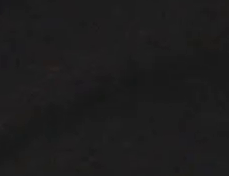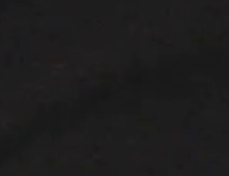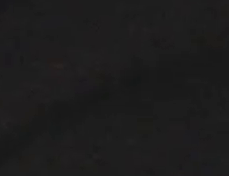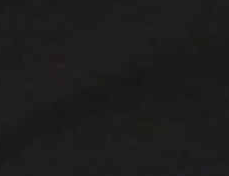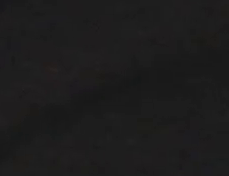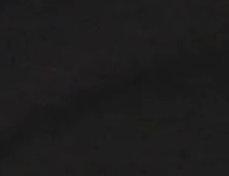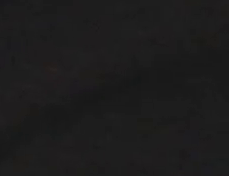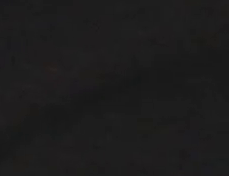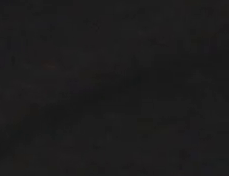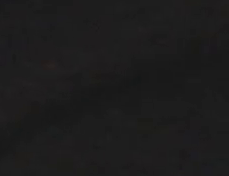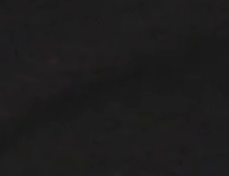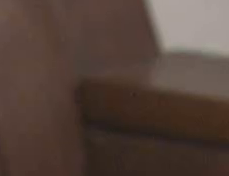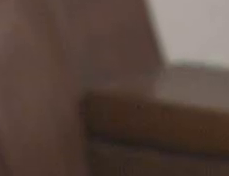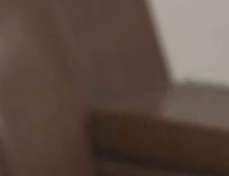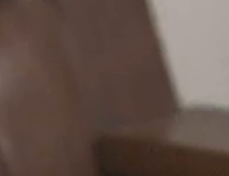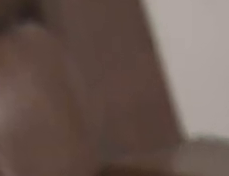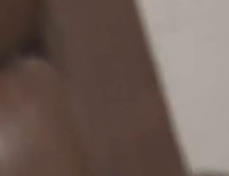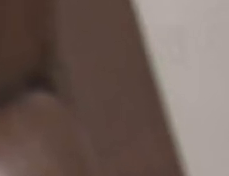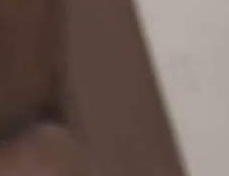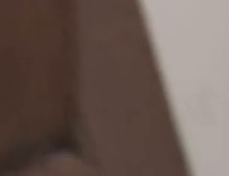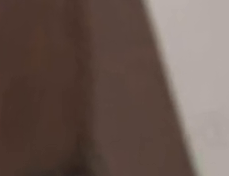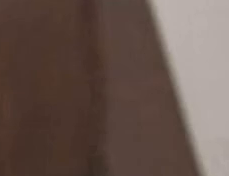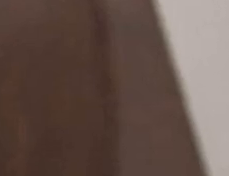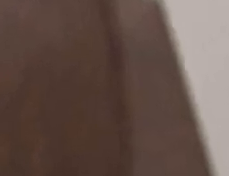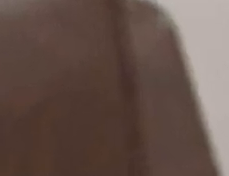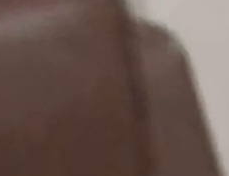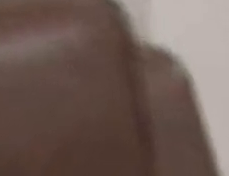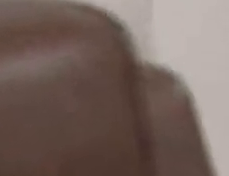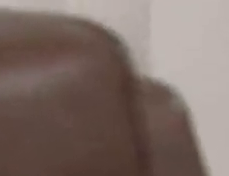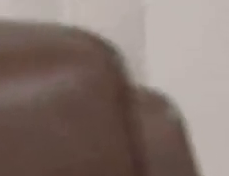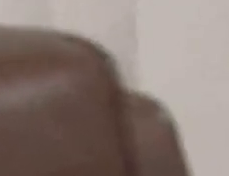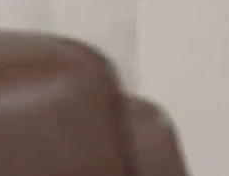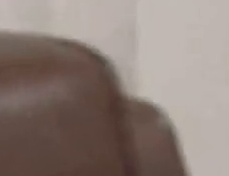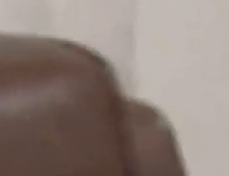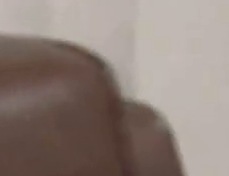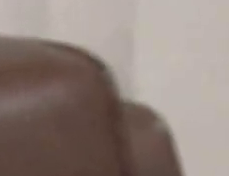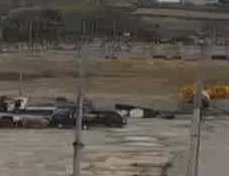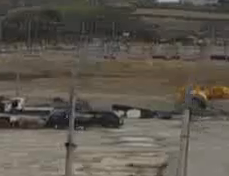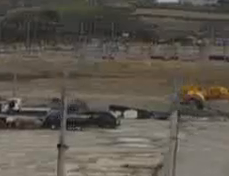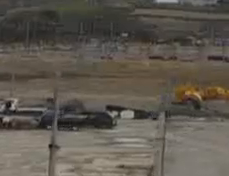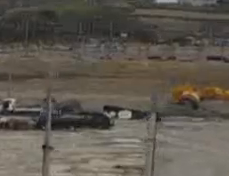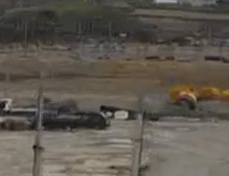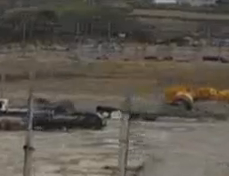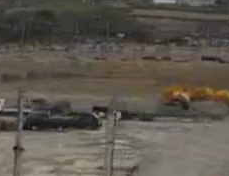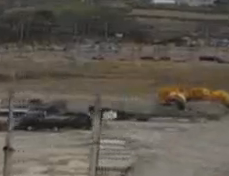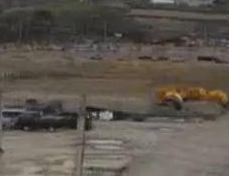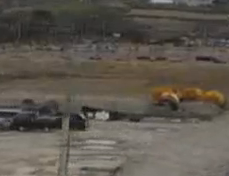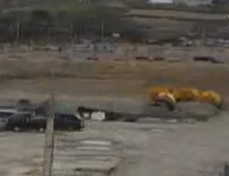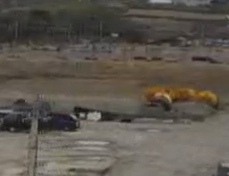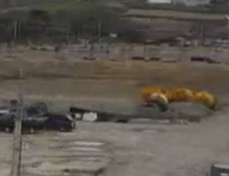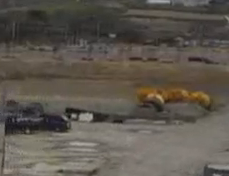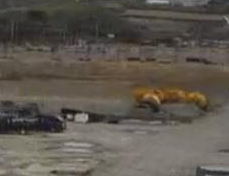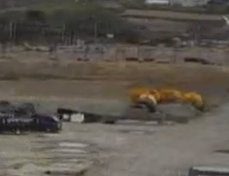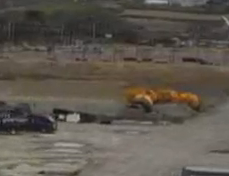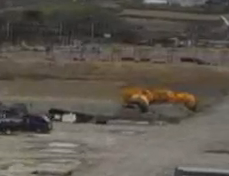고발 경고장을 보낸 단체는 앞으로 군민 서명운동에 나서겠다고 예고하면서 참사 7주기를